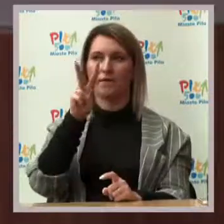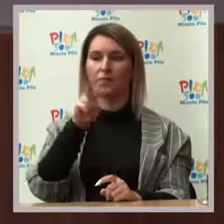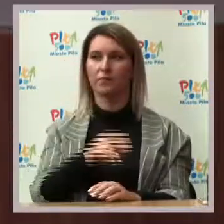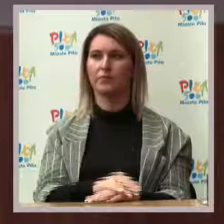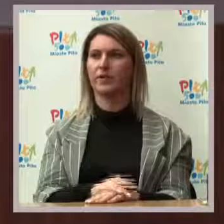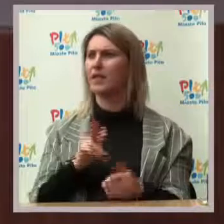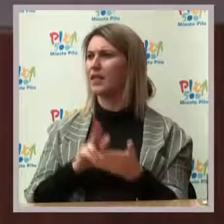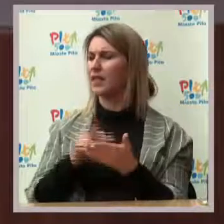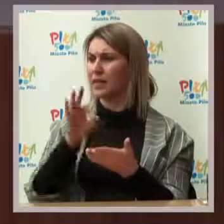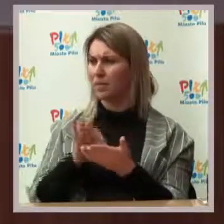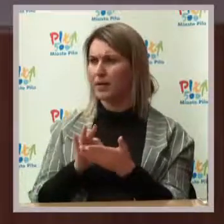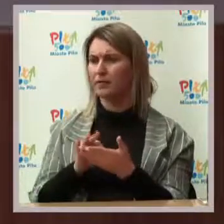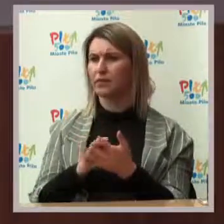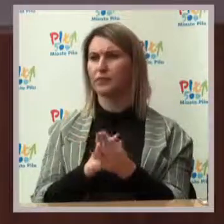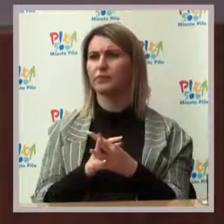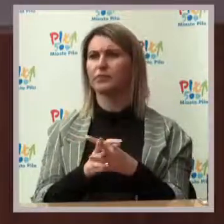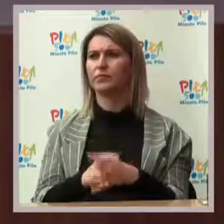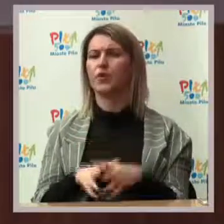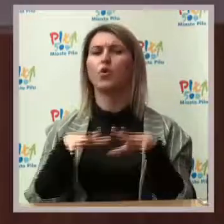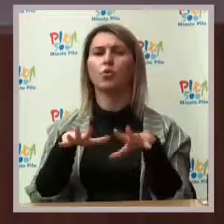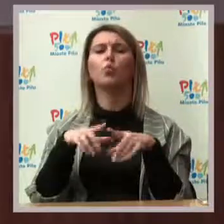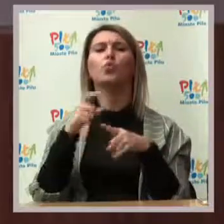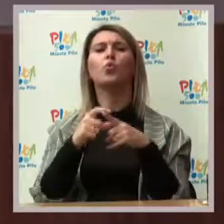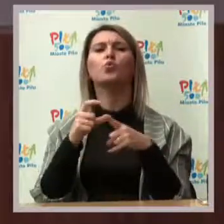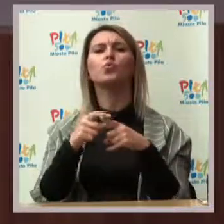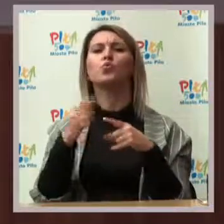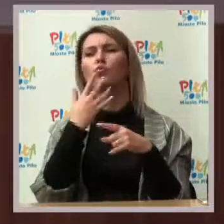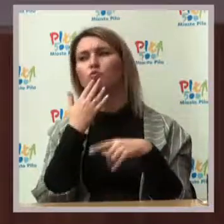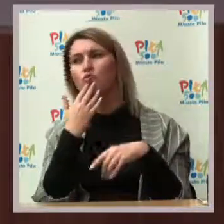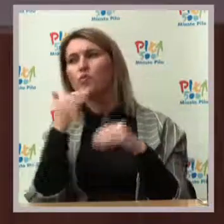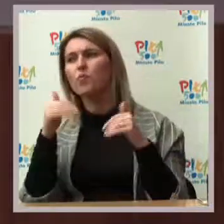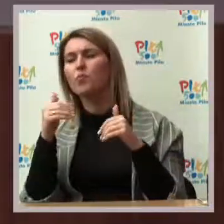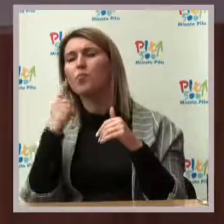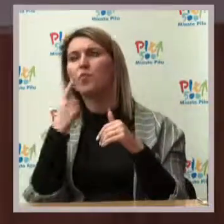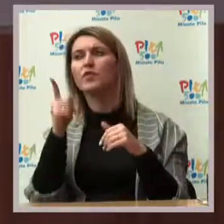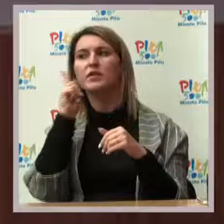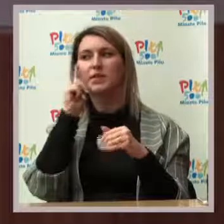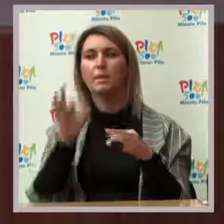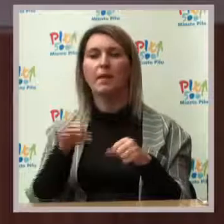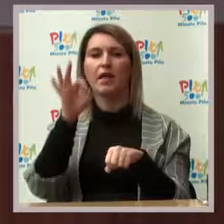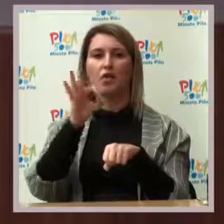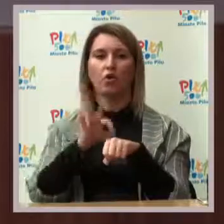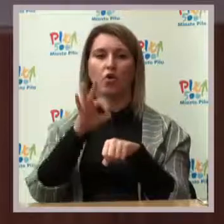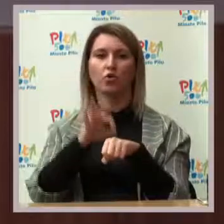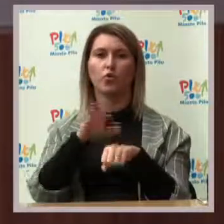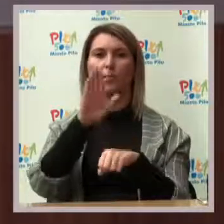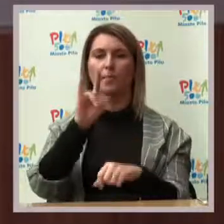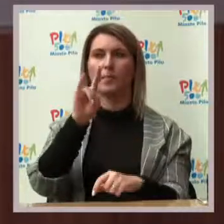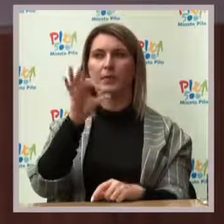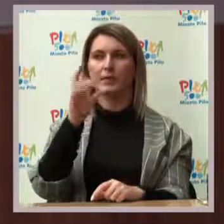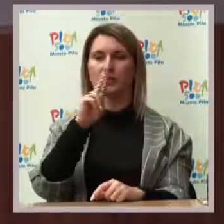Na pewno tutaj wiele, wiele słów mógłby pan doktor Byszczycki dodać, który inicjował ten program.